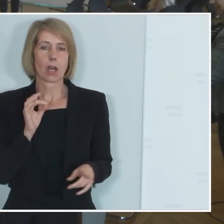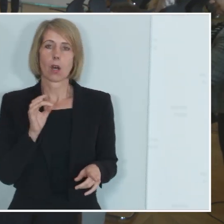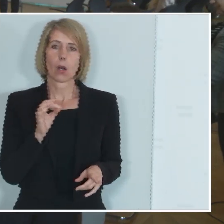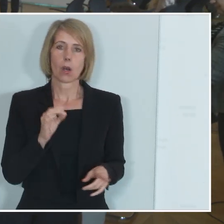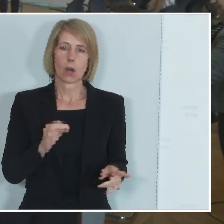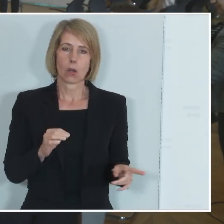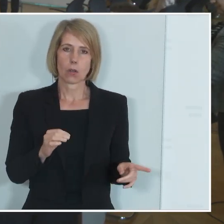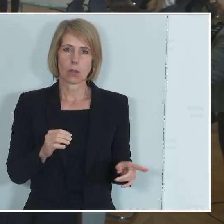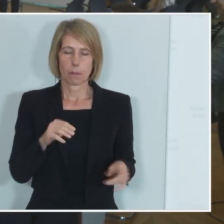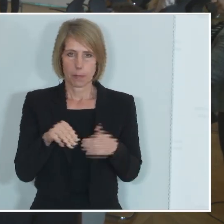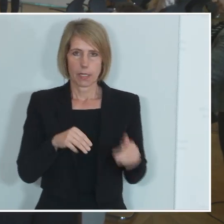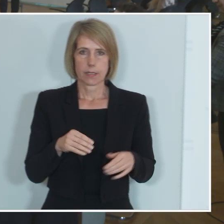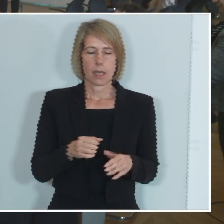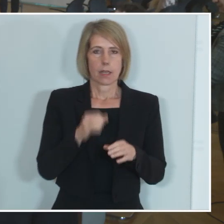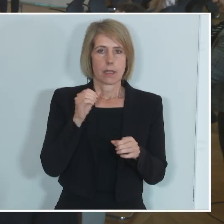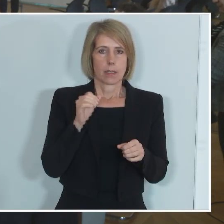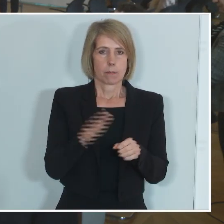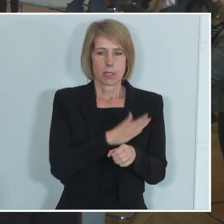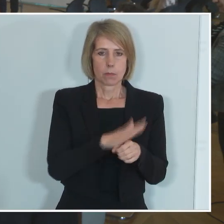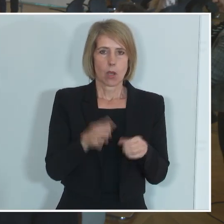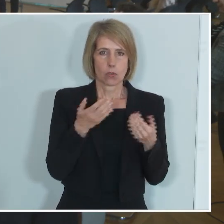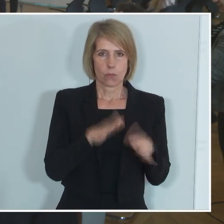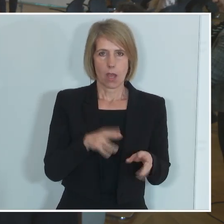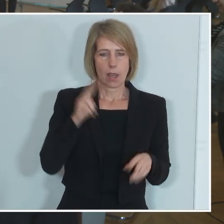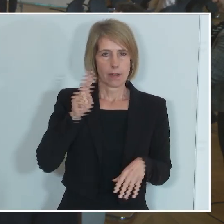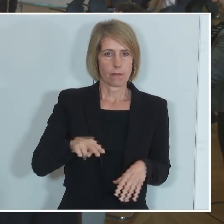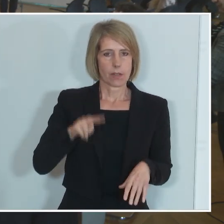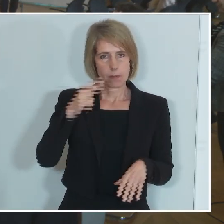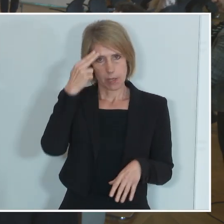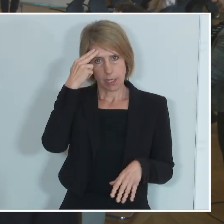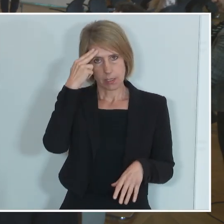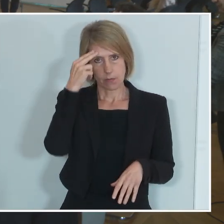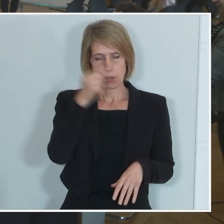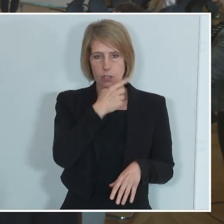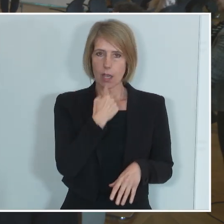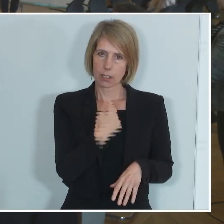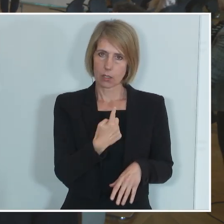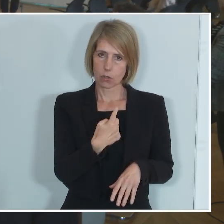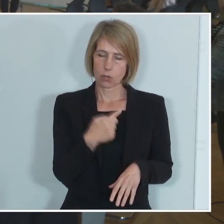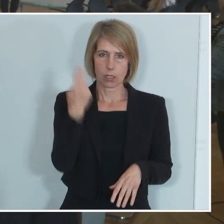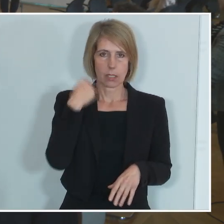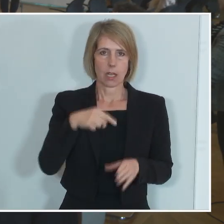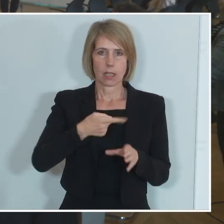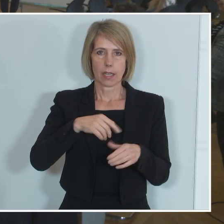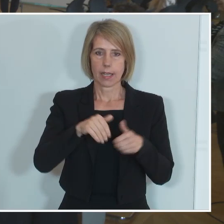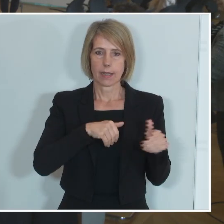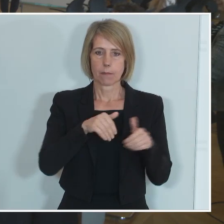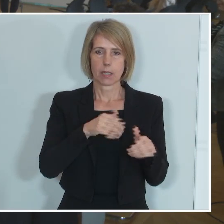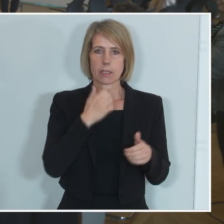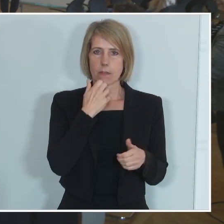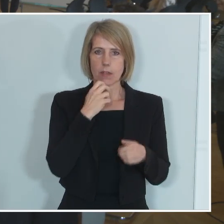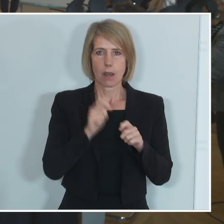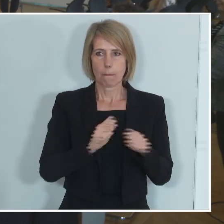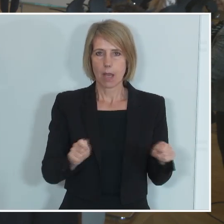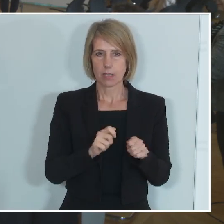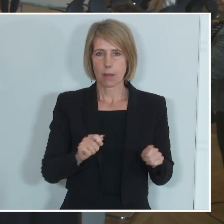gewordenen Missbrauchsfall jener 12-Jährigen in Wien. Sie haben da angekündigt, Sie wollen mit dem Herrn Innenminister Maßnahmen zur Verschärfung